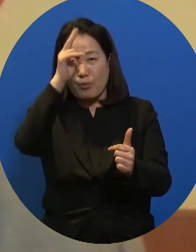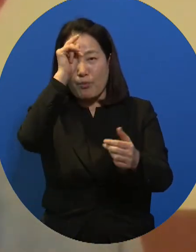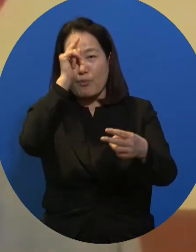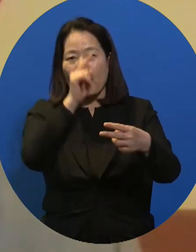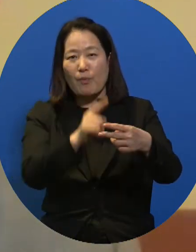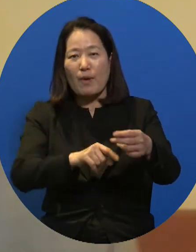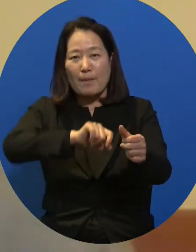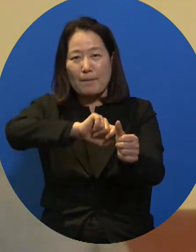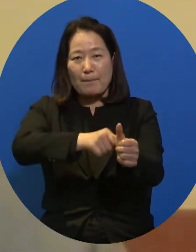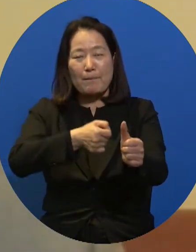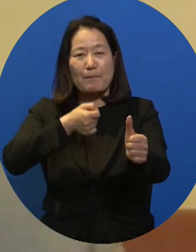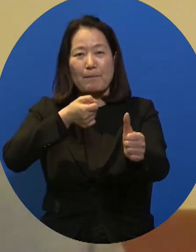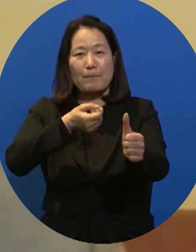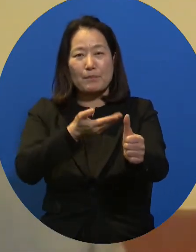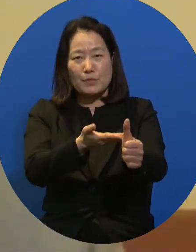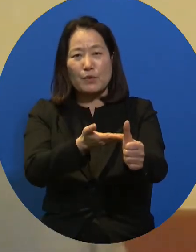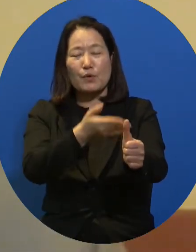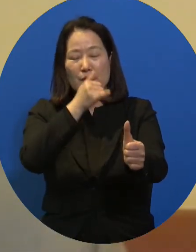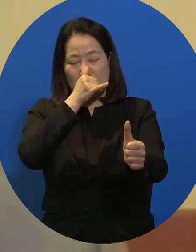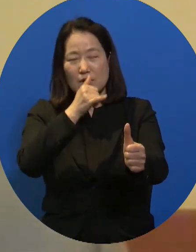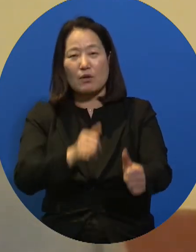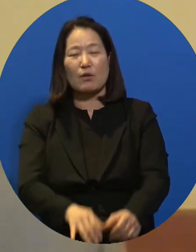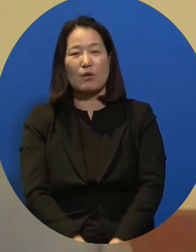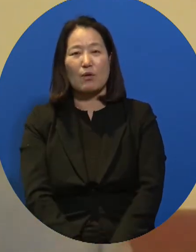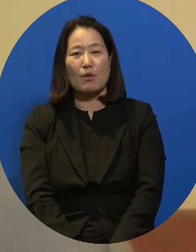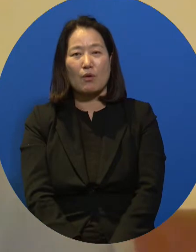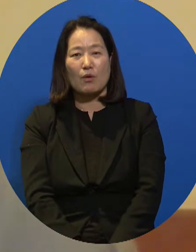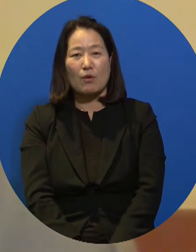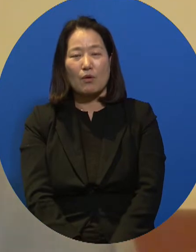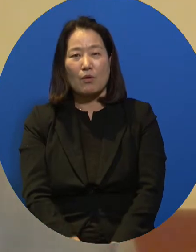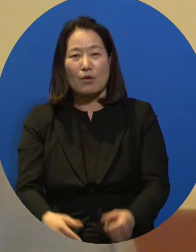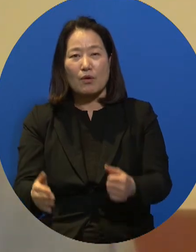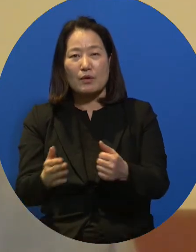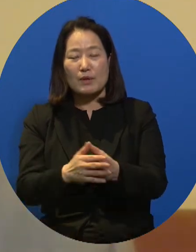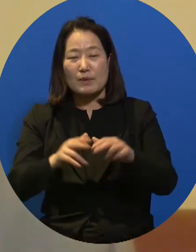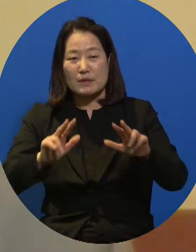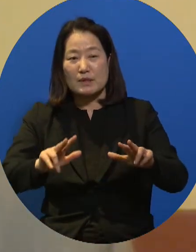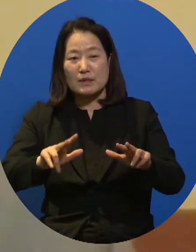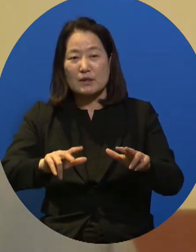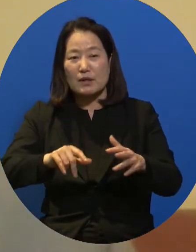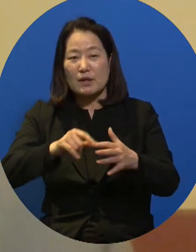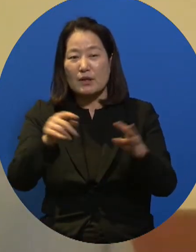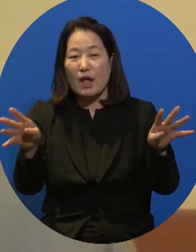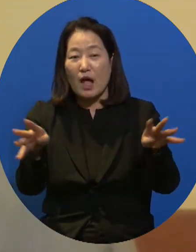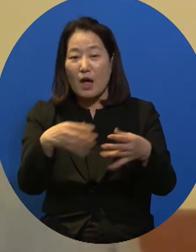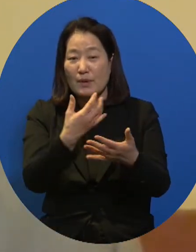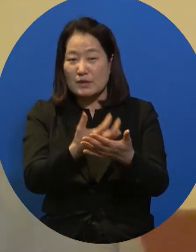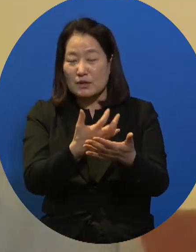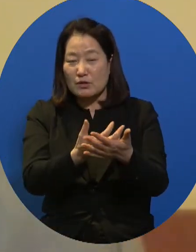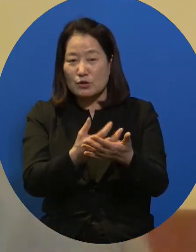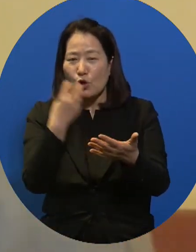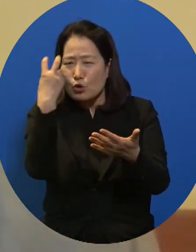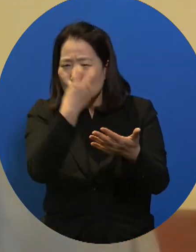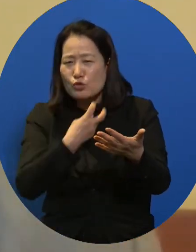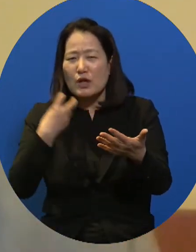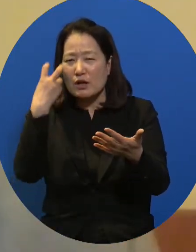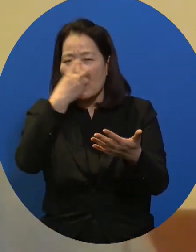많이 있었습니다. 그렇기 때문에 이 선택의정서에 따른 조사가 얼마나 중요한